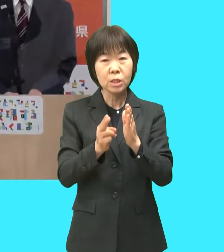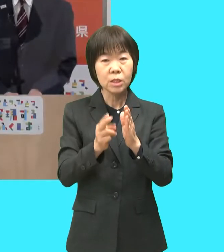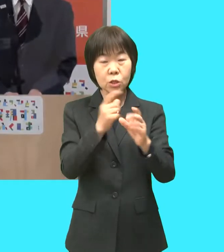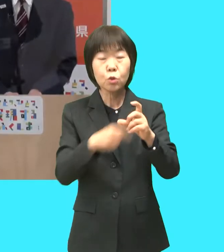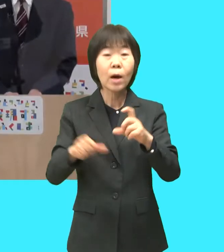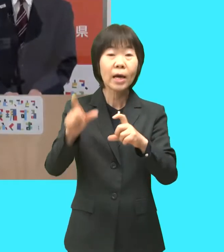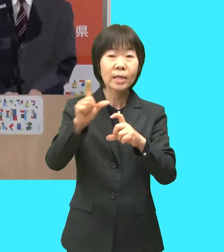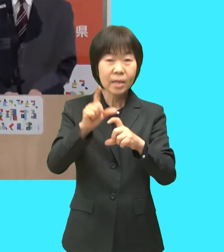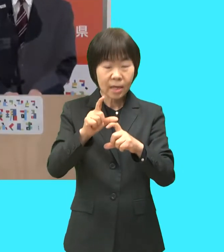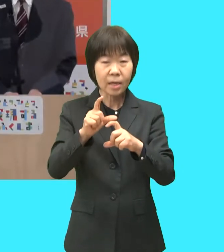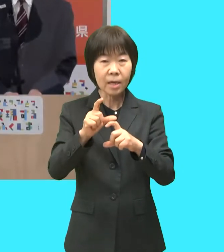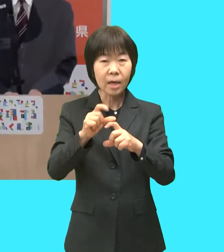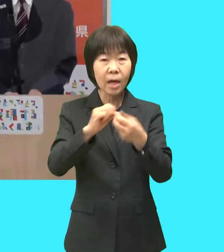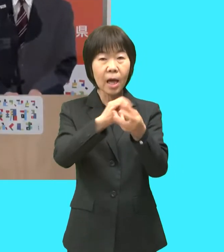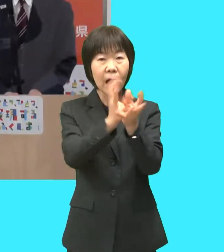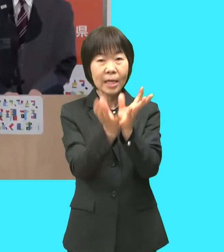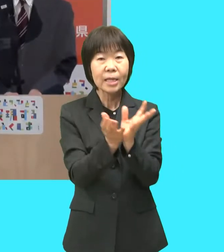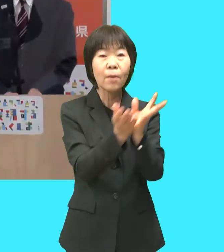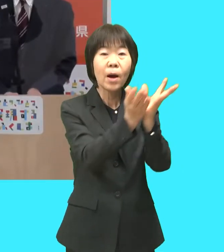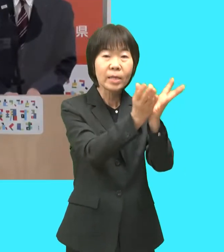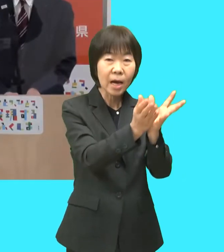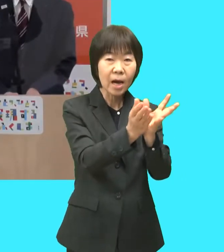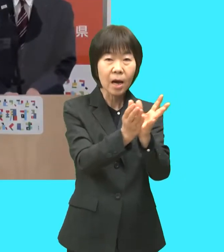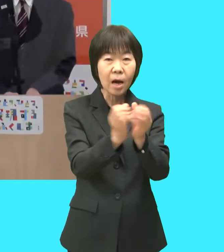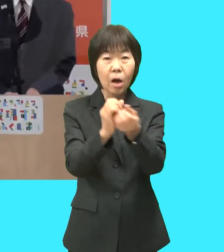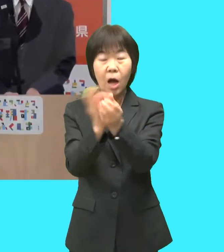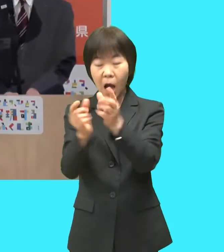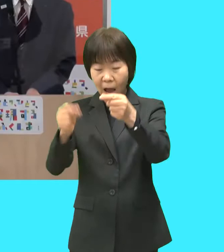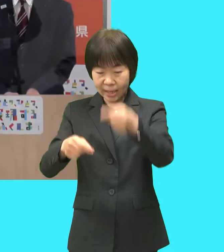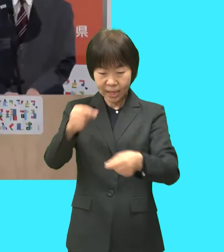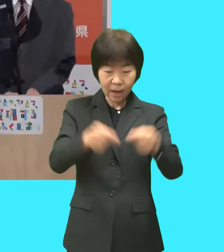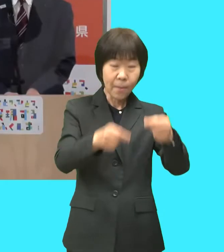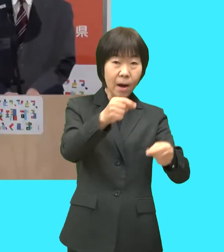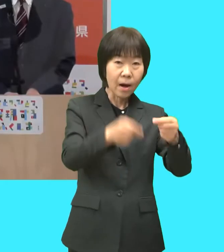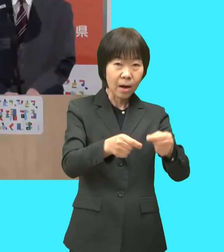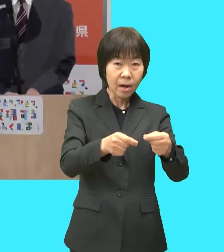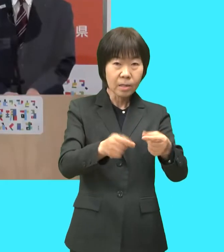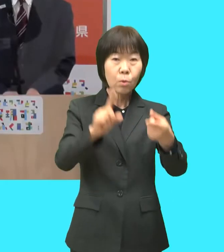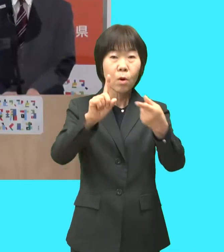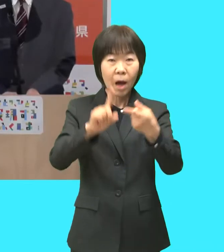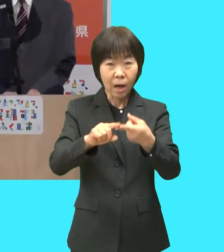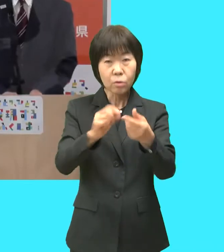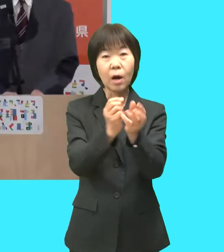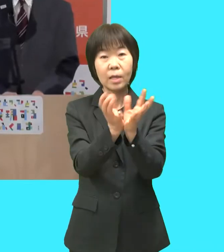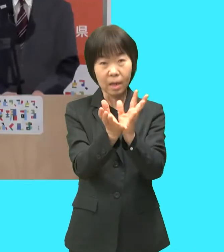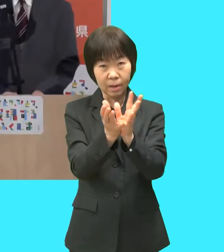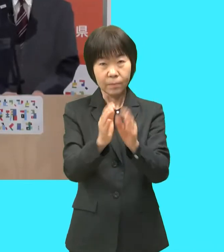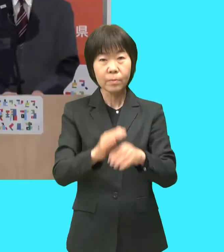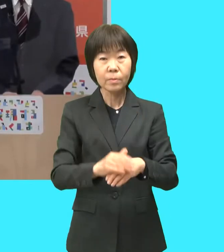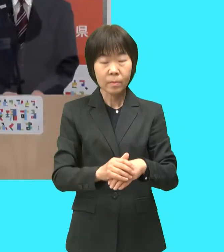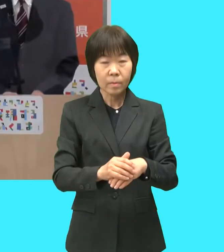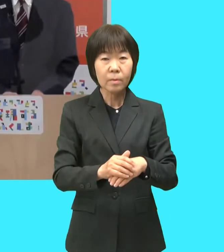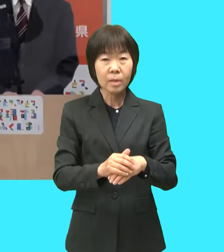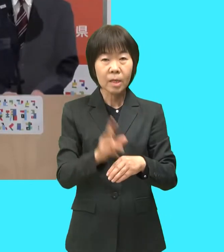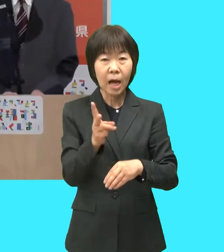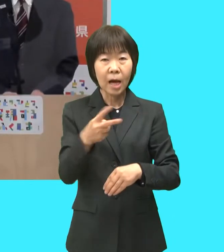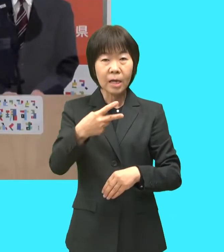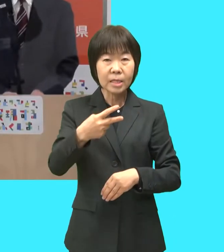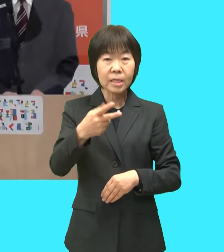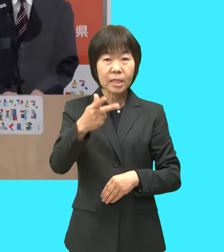えて花束やフラワーアレンジメントにも向く品種です。ハニカミ